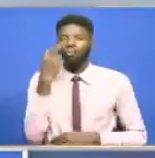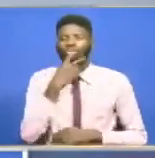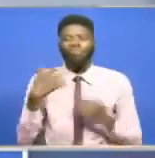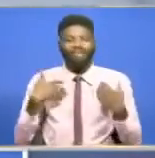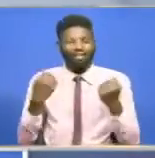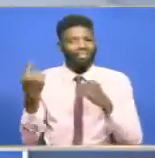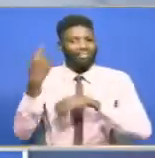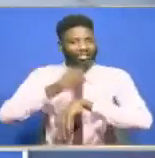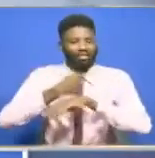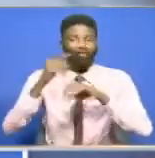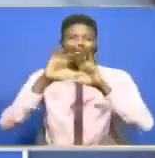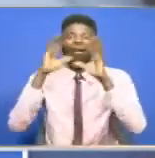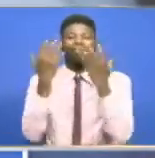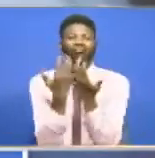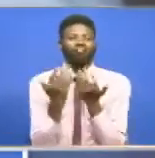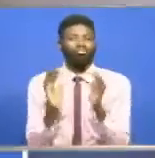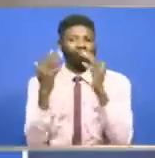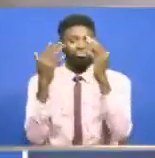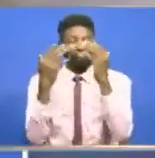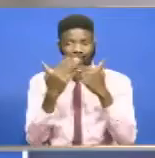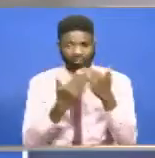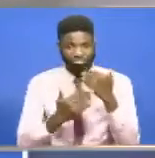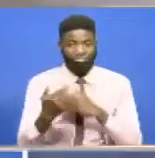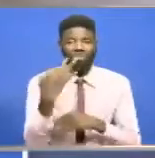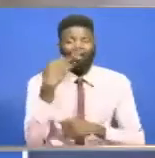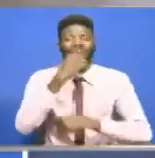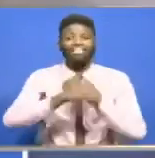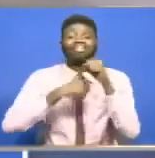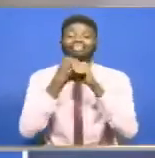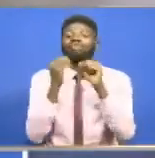muda wa miaka 3 ijayo, kauli mbiu ya siku hii